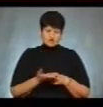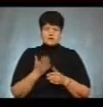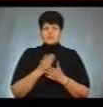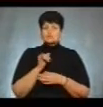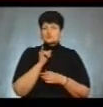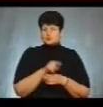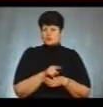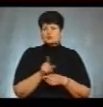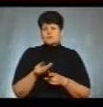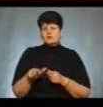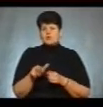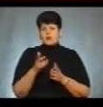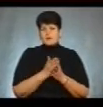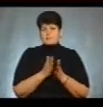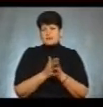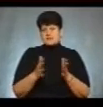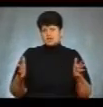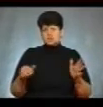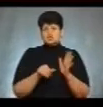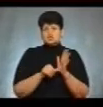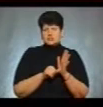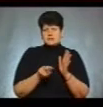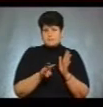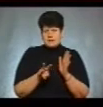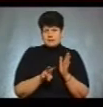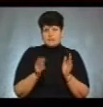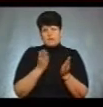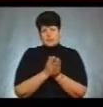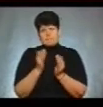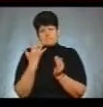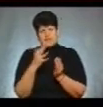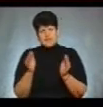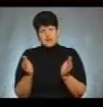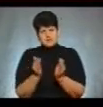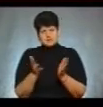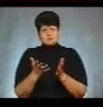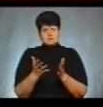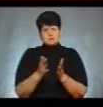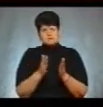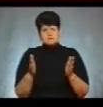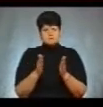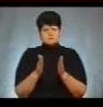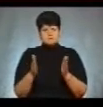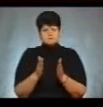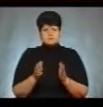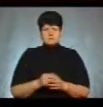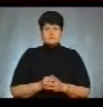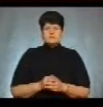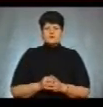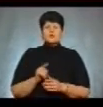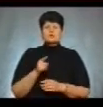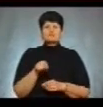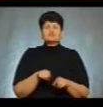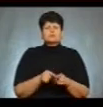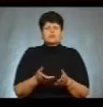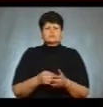там, де дорога має мати ширину 6 метрів, подекуди вона має 5 і коригується там плюс-мінус в сантиметрах. Чому